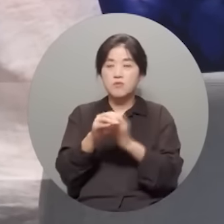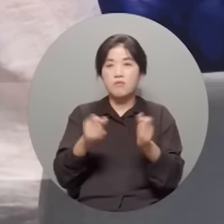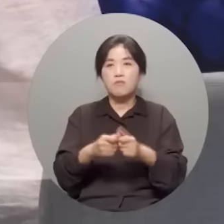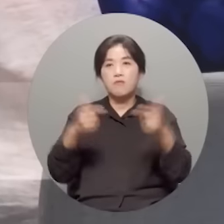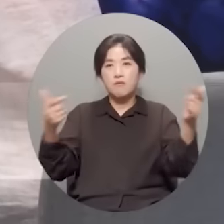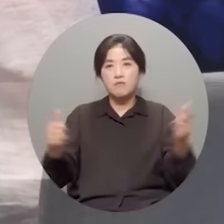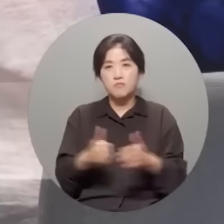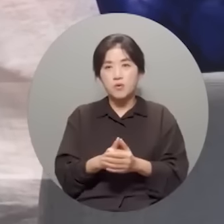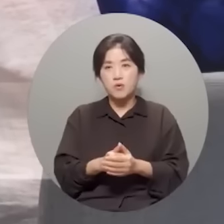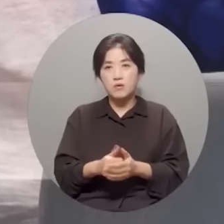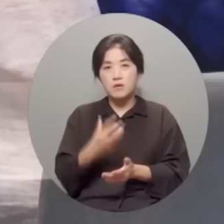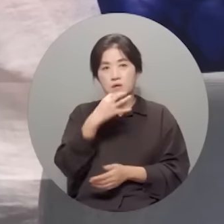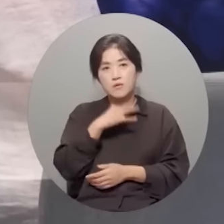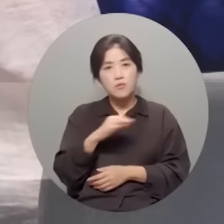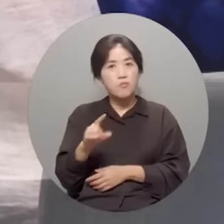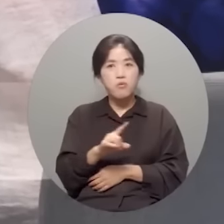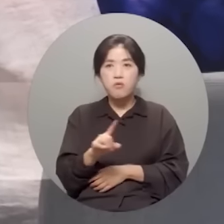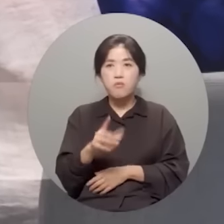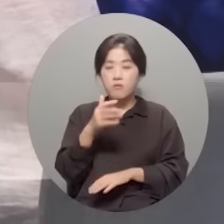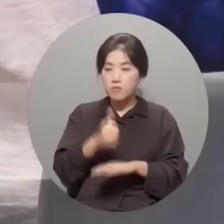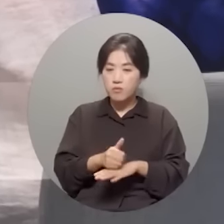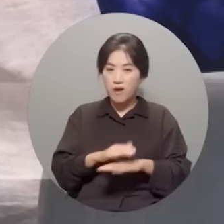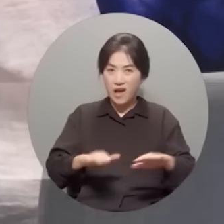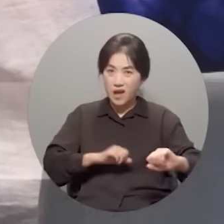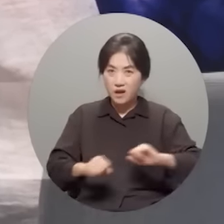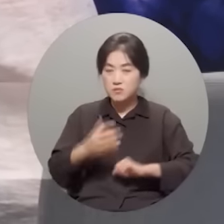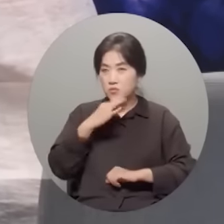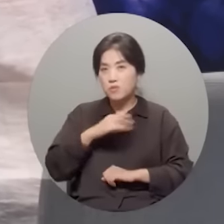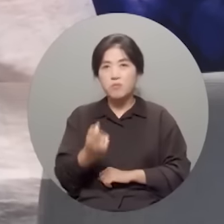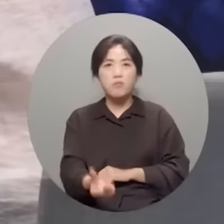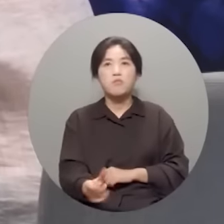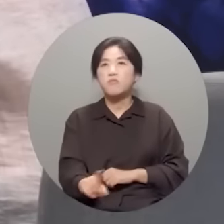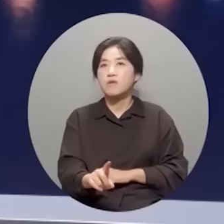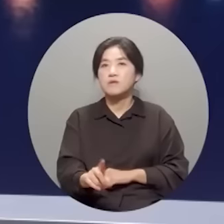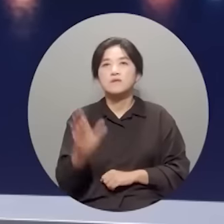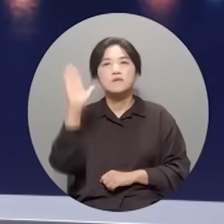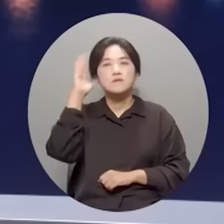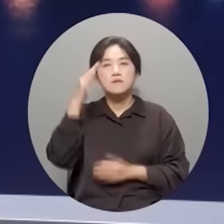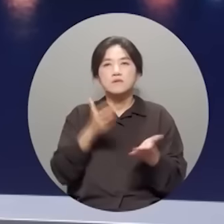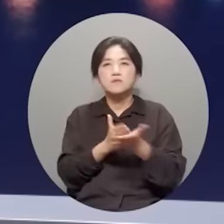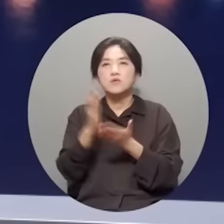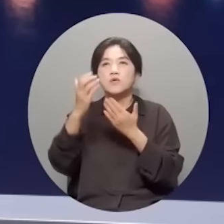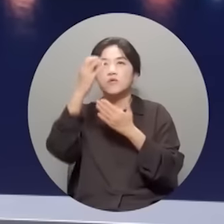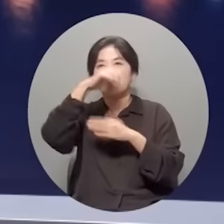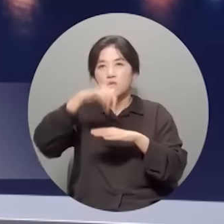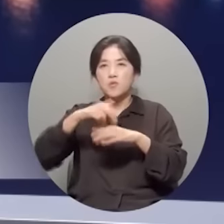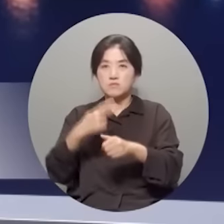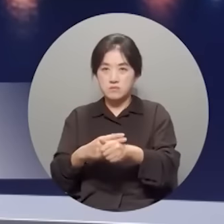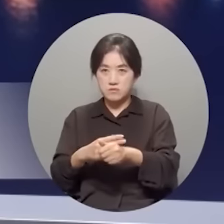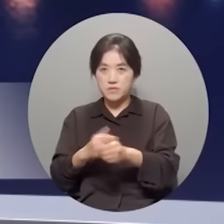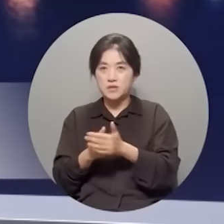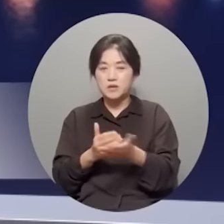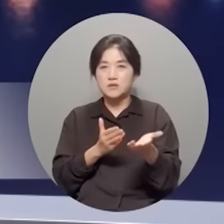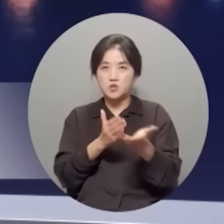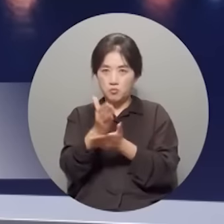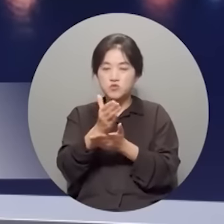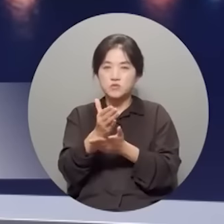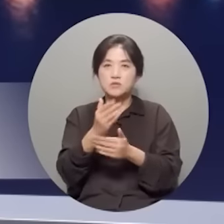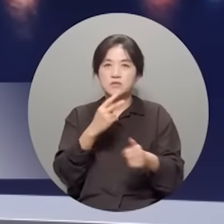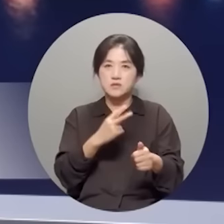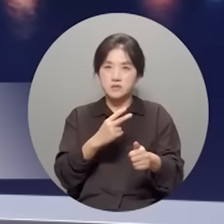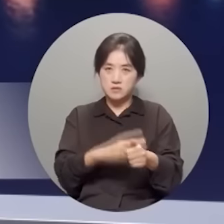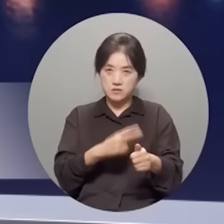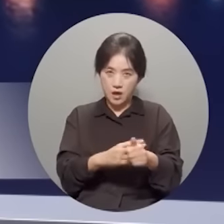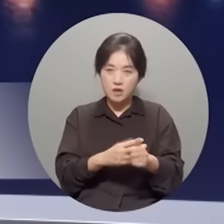느낌인데 사실상 그럼 대책들이 효과가 미미한 거 아닌가요 네 최근엔 전공이뿐만 아니라 전문의들도 응급실을